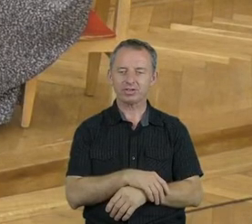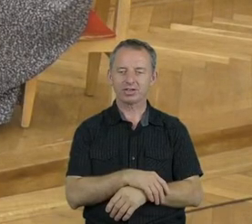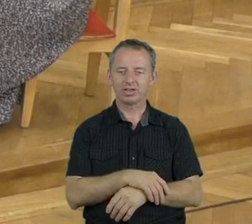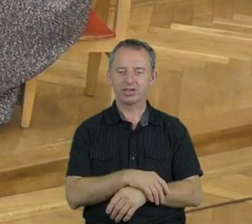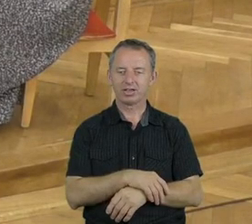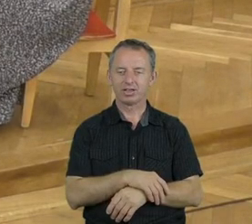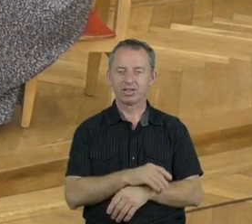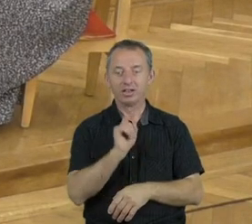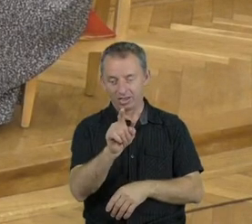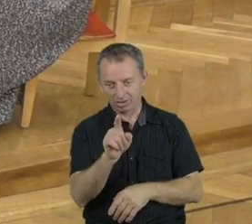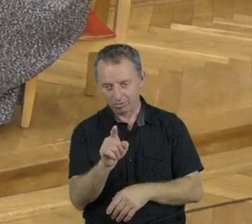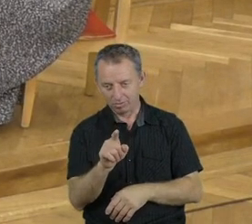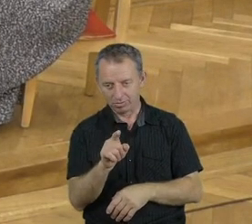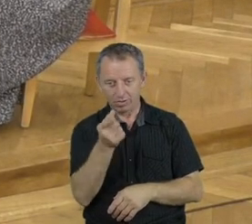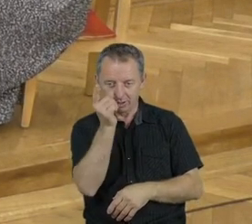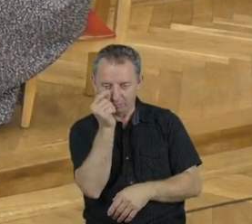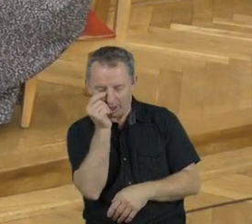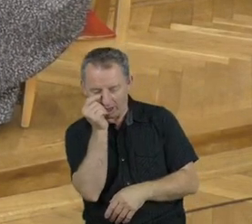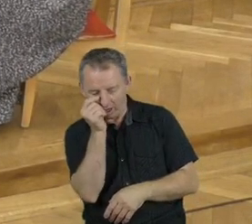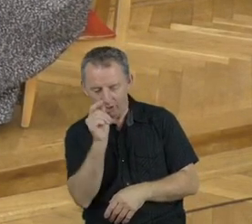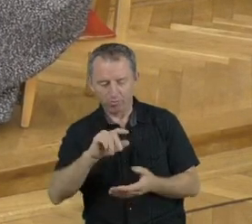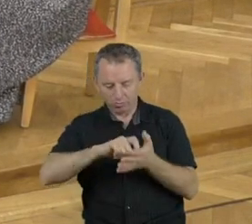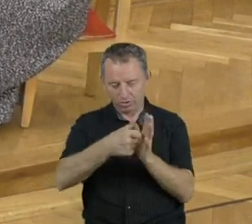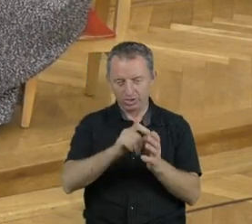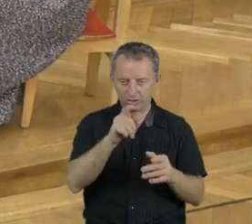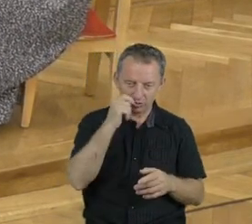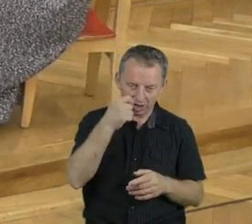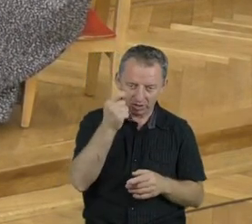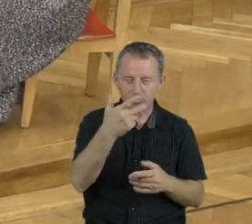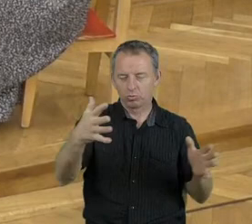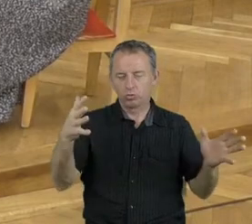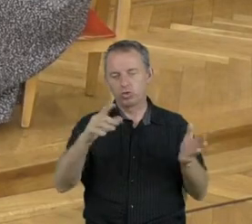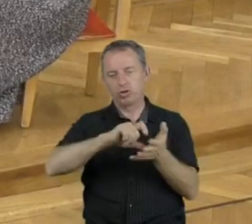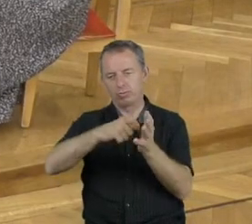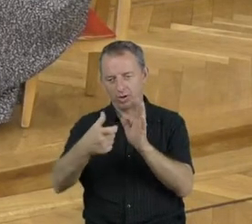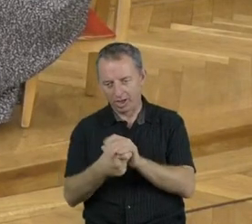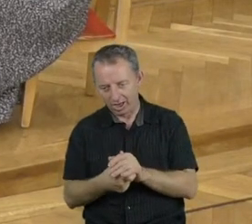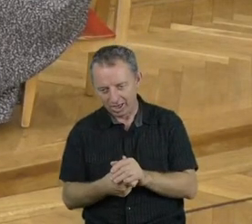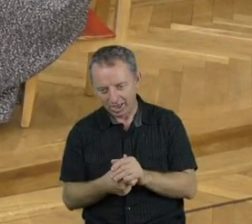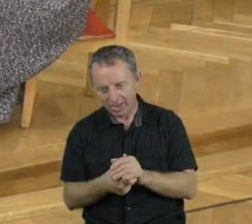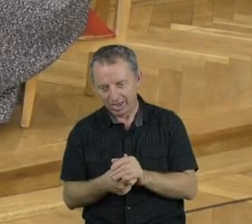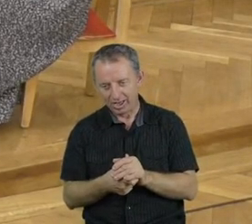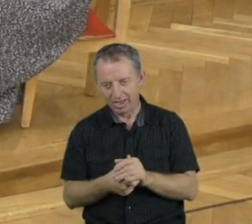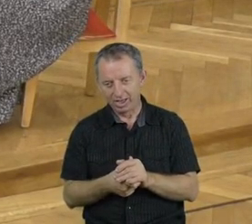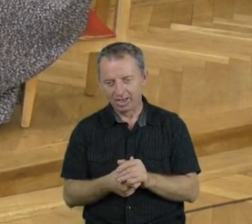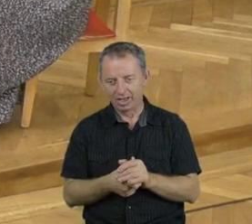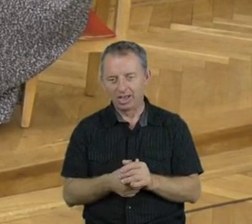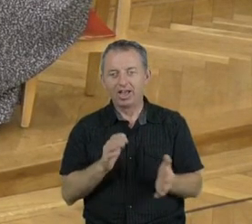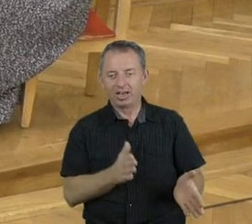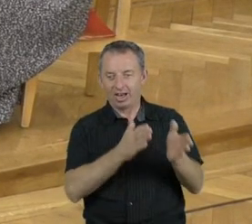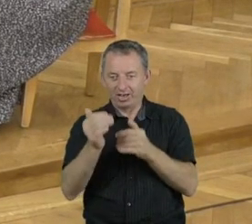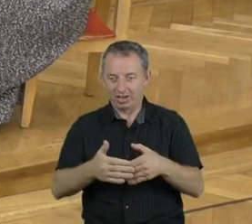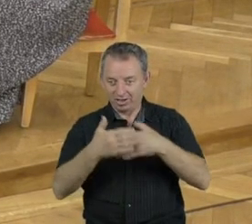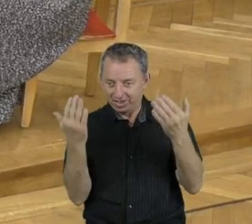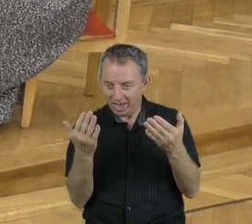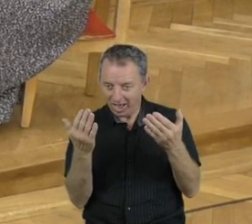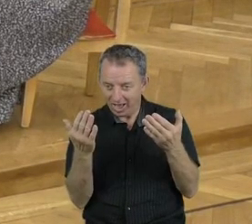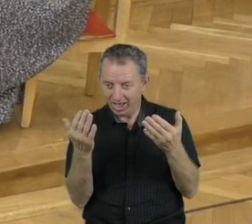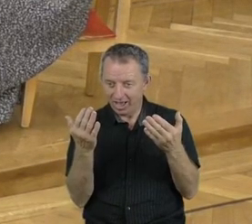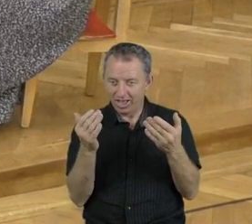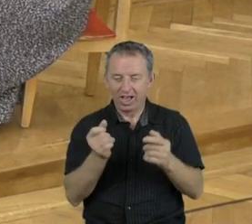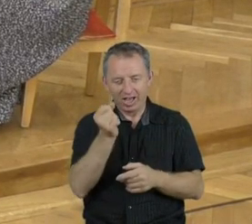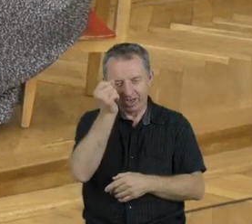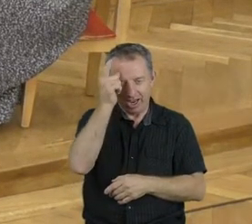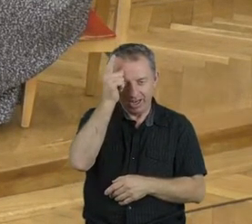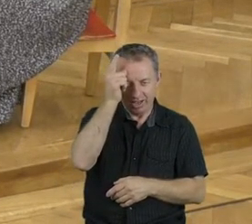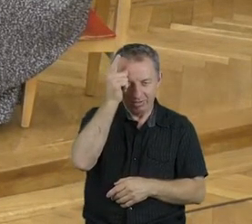takim pomieszczeniu gdzie, razem z dziadkiem w pięknym, dużym pokoju. No i już kolejnego dnia nad ranem